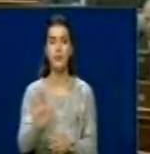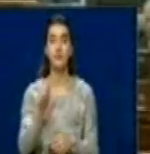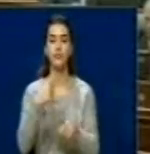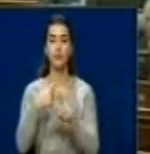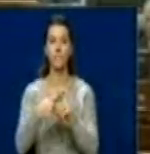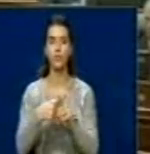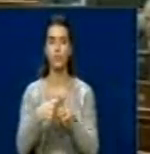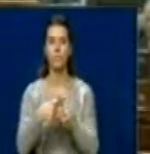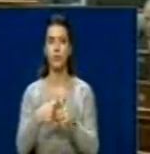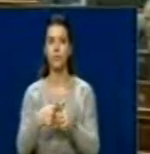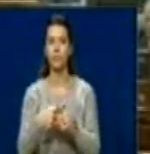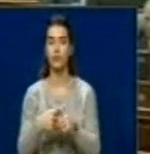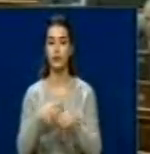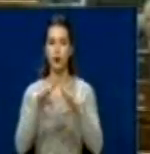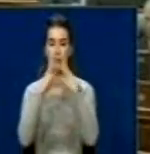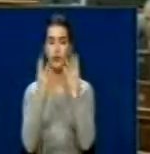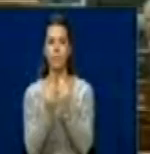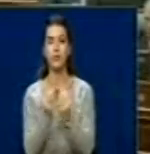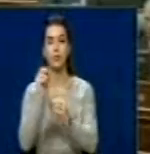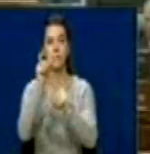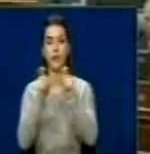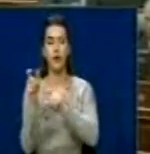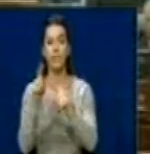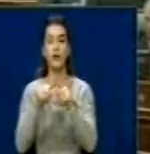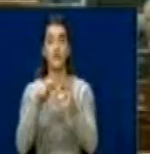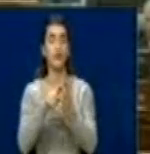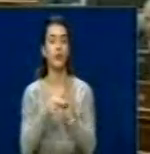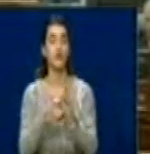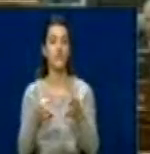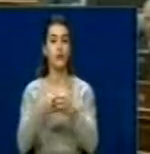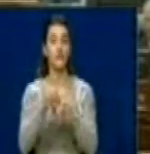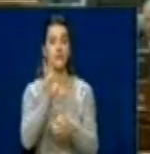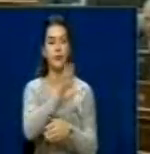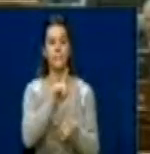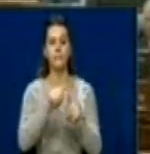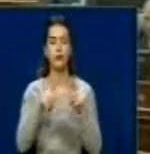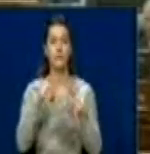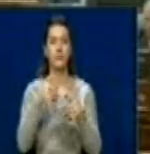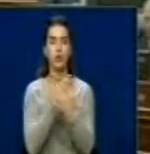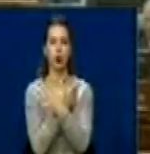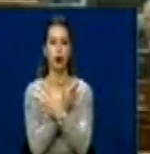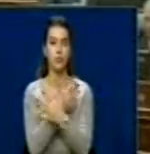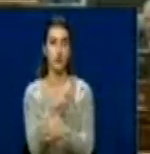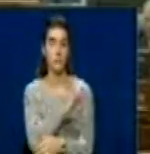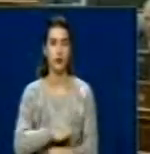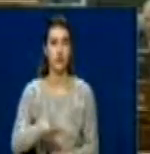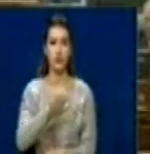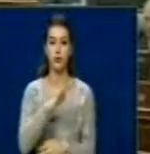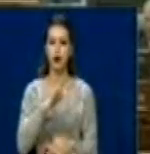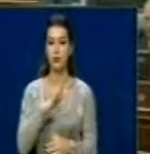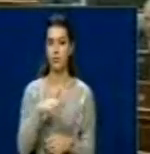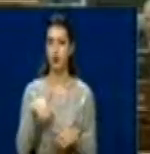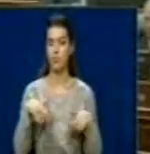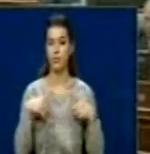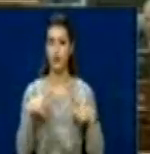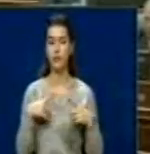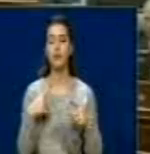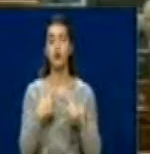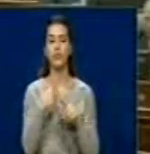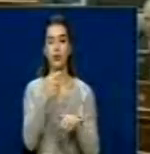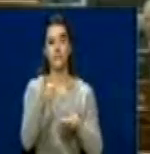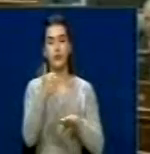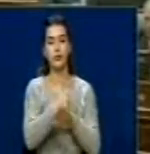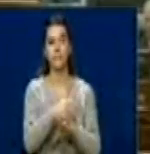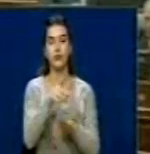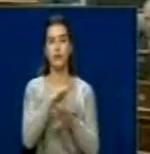por edhe të gjithë përfaqësuesve politik të Republikës së Shqipërisë edhe krye parlamentarit